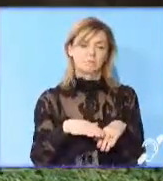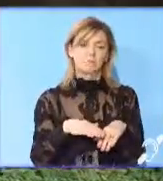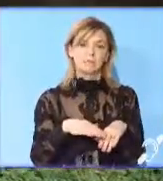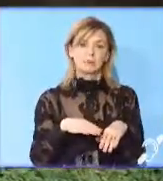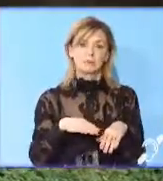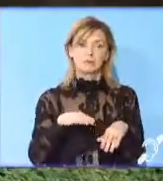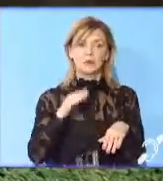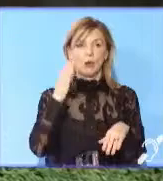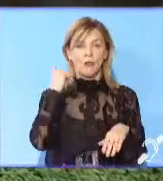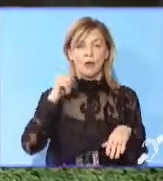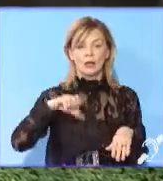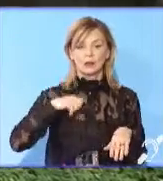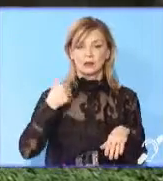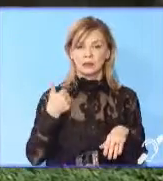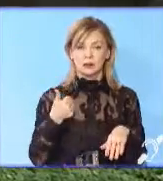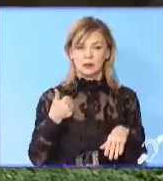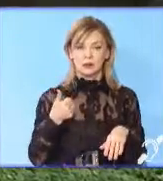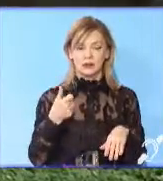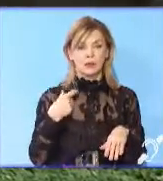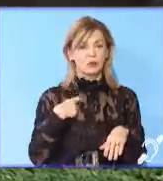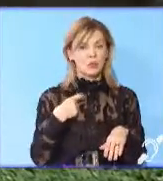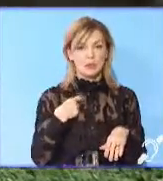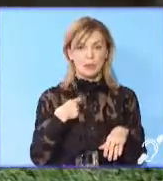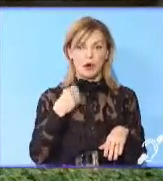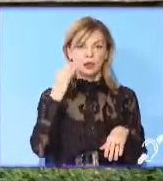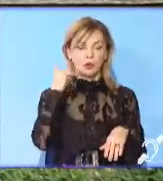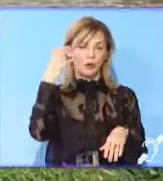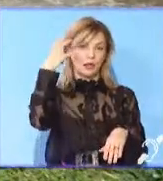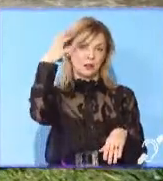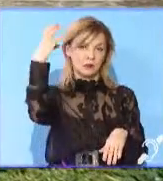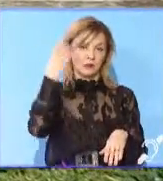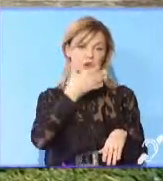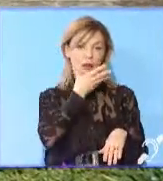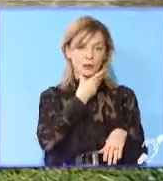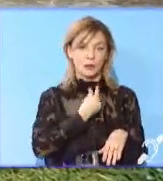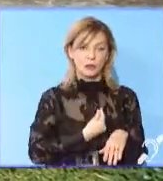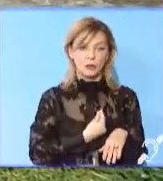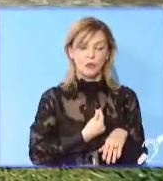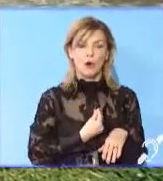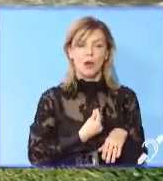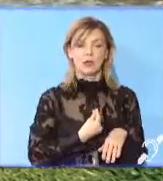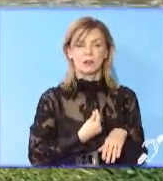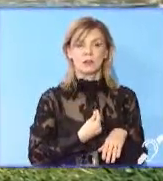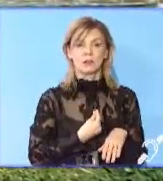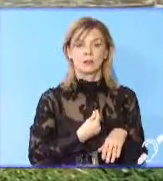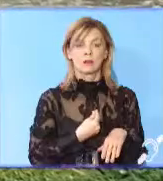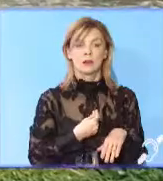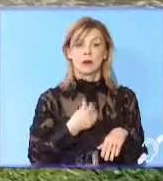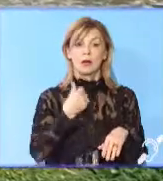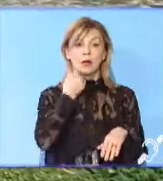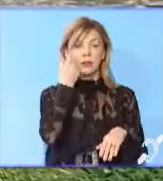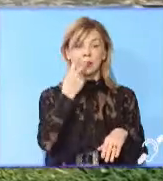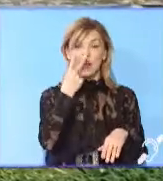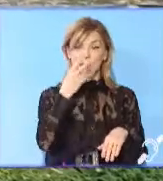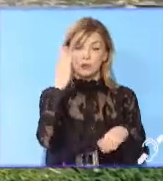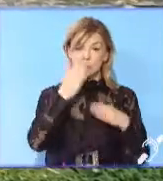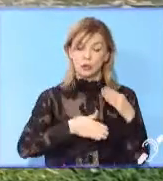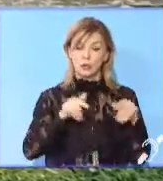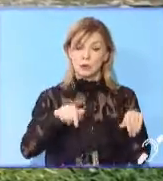la tinereța asta. Fată deșteaptă, frumoasă. Tot ce vede la un tânăr. Când ați văzut-o pe acasă